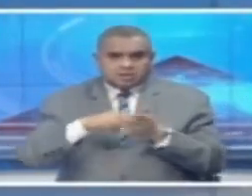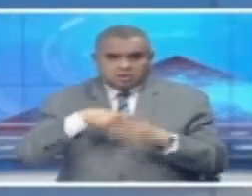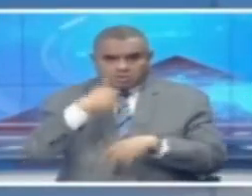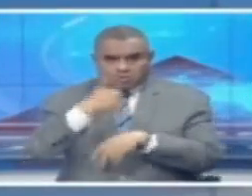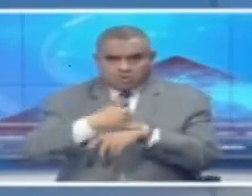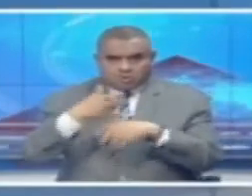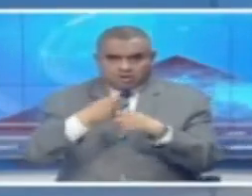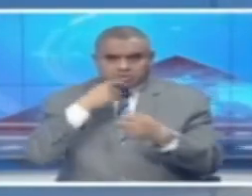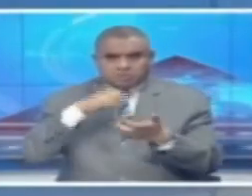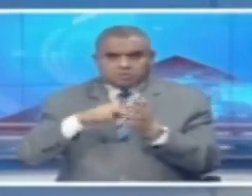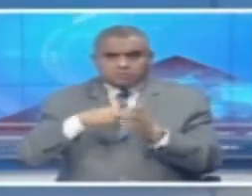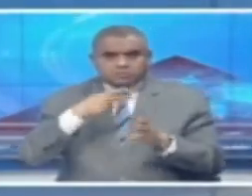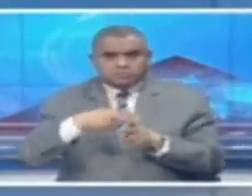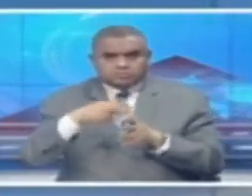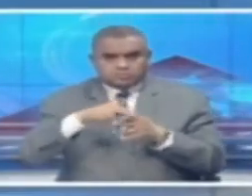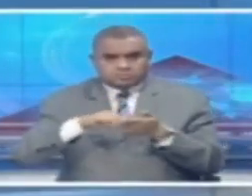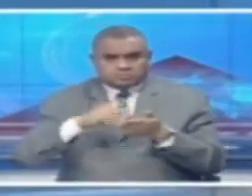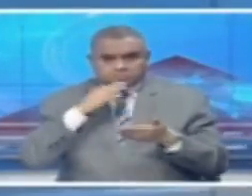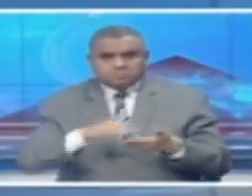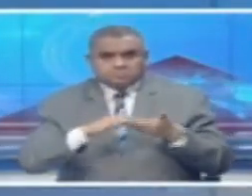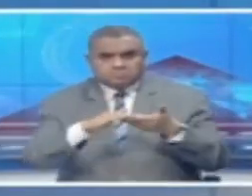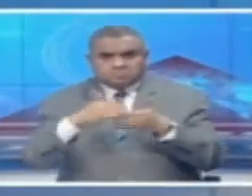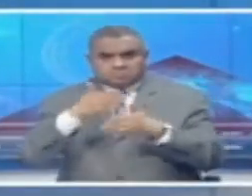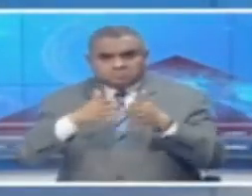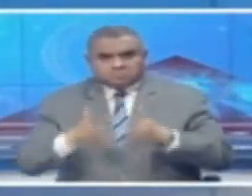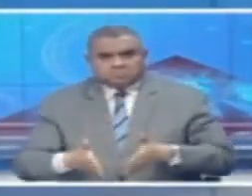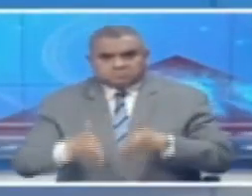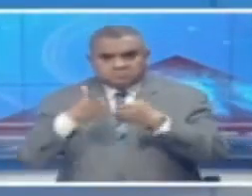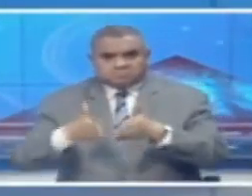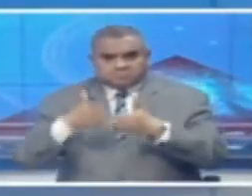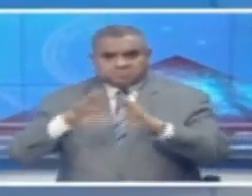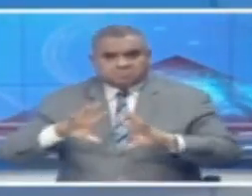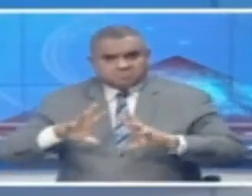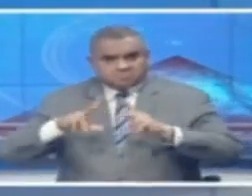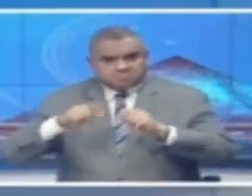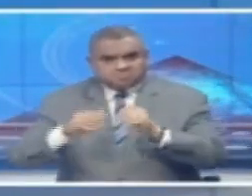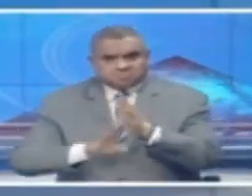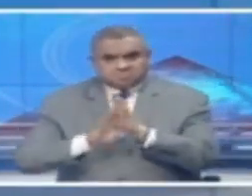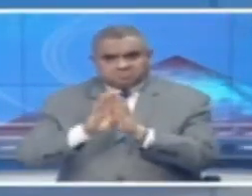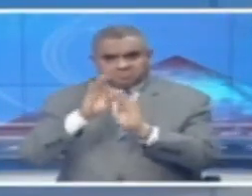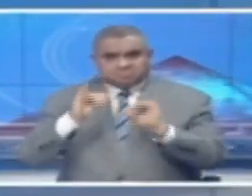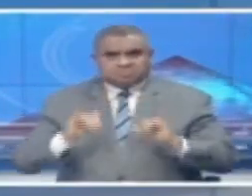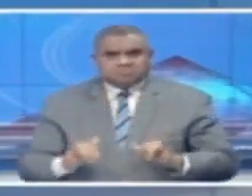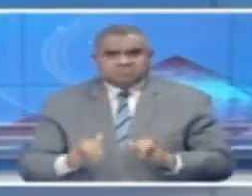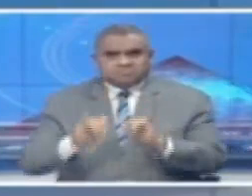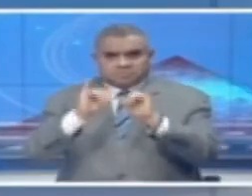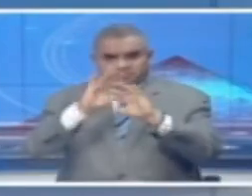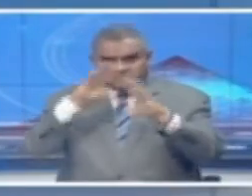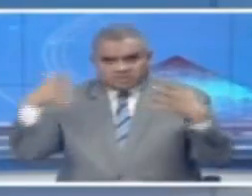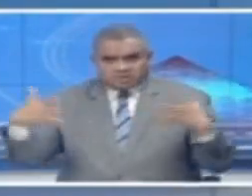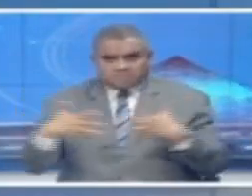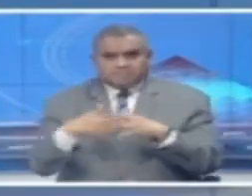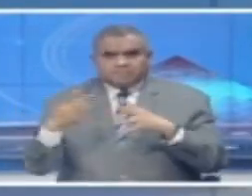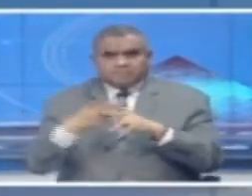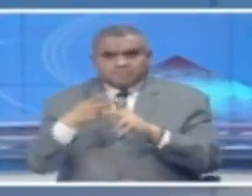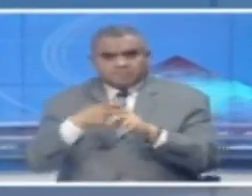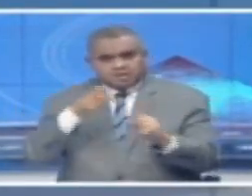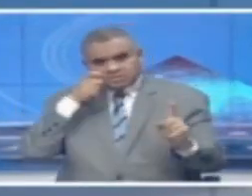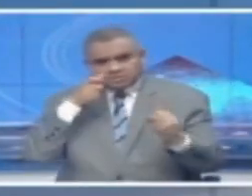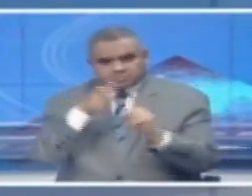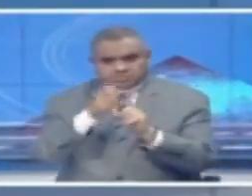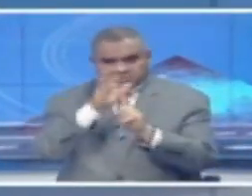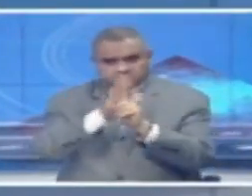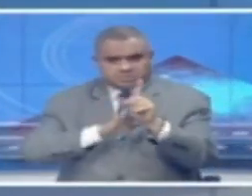إرساء قواعد وأسس متينة لمواصلة التقدم والبناء والانطلاق نحو مستقبل أفضل للمصريين